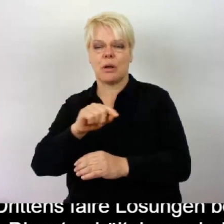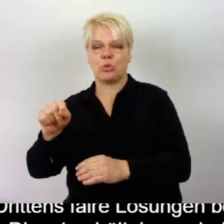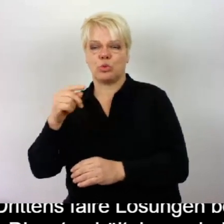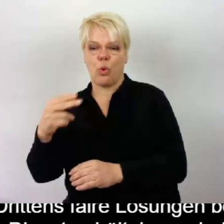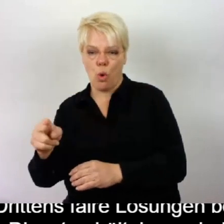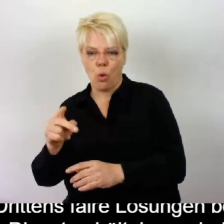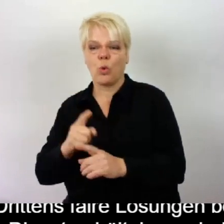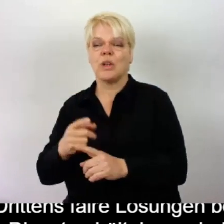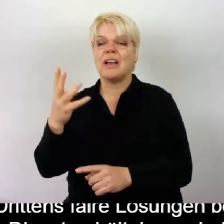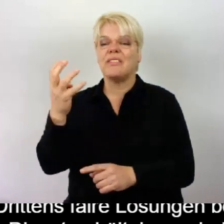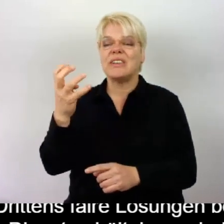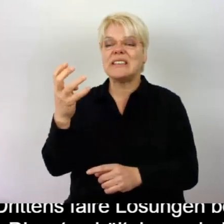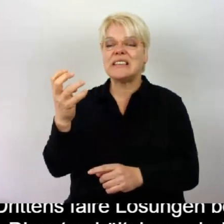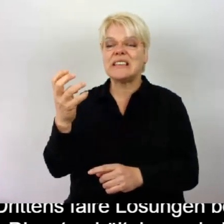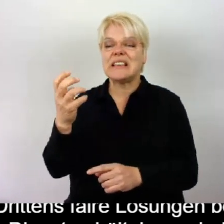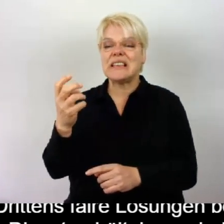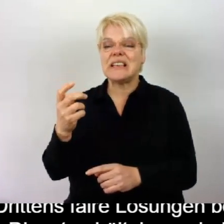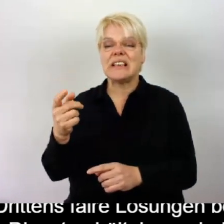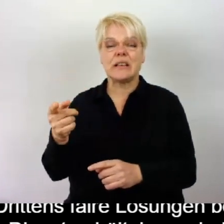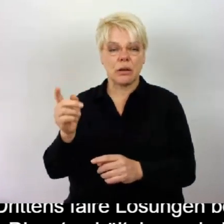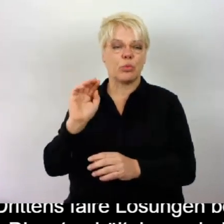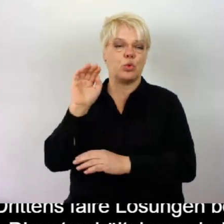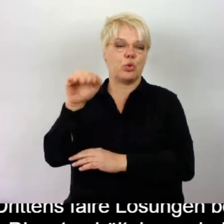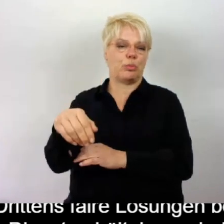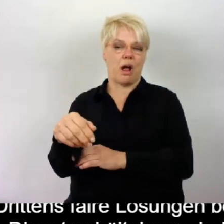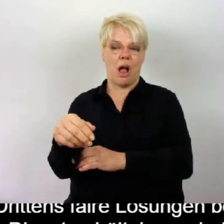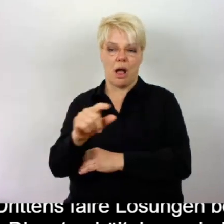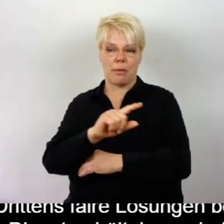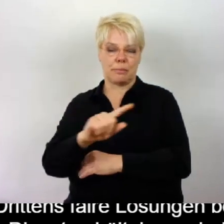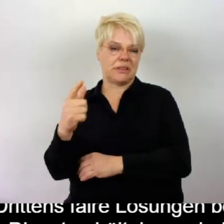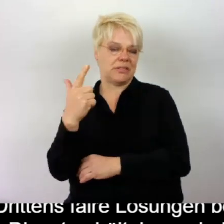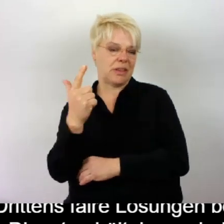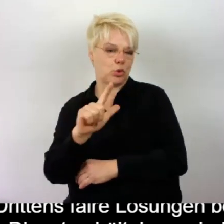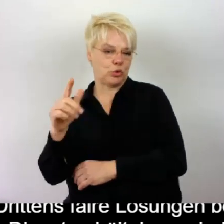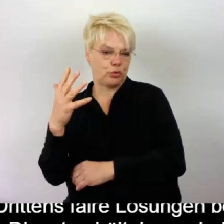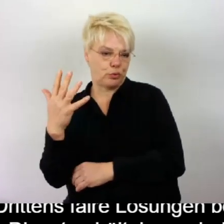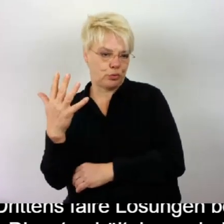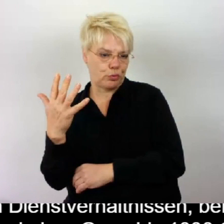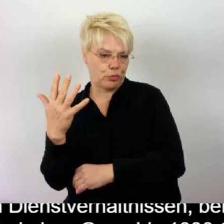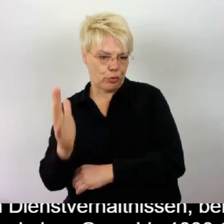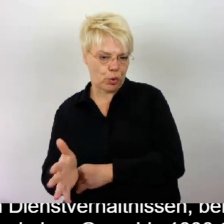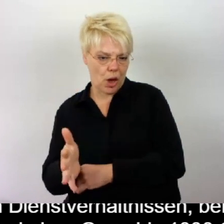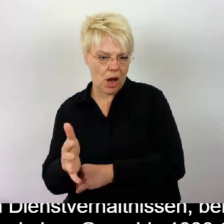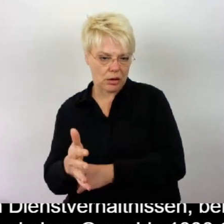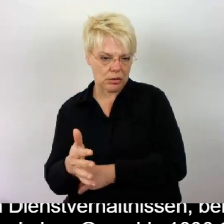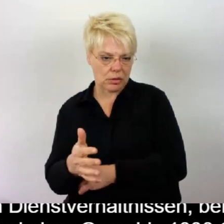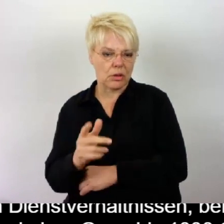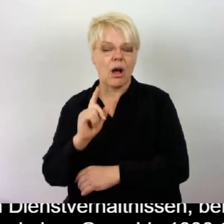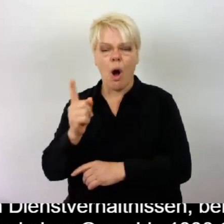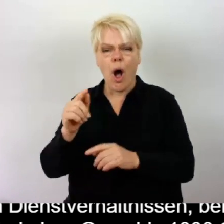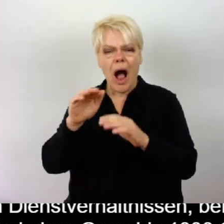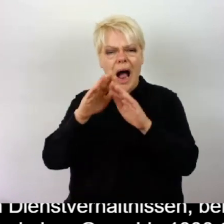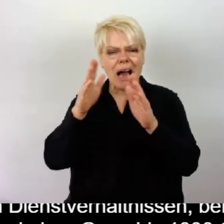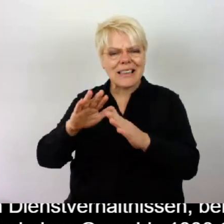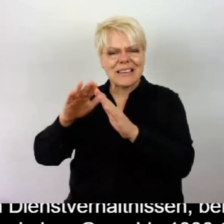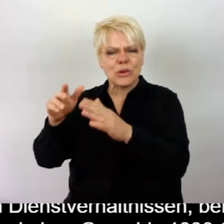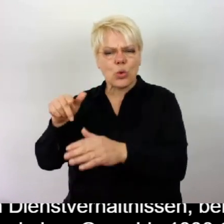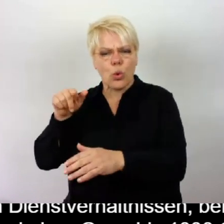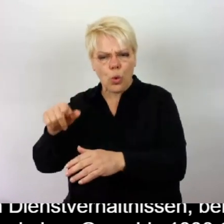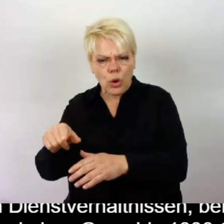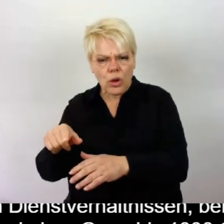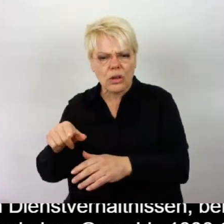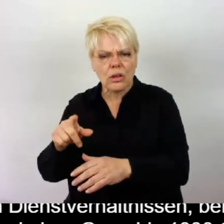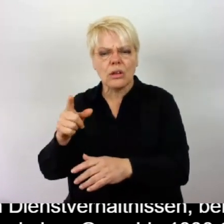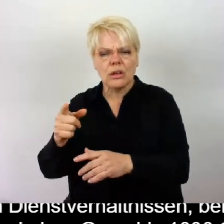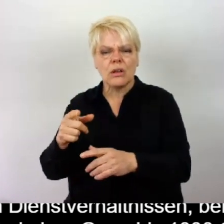um die Struktur erhalten zu können. Denn wir können die Künstlerinnen und Künstler natürlich nicht ohne diese technischen Voraussetzungen dann auch optimal